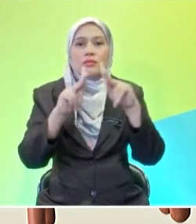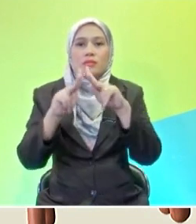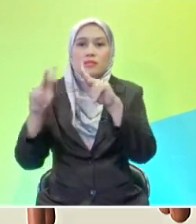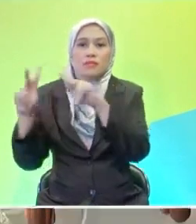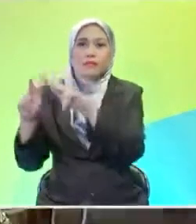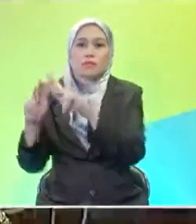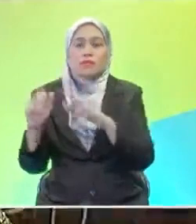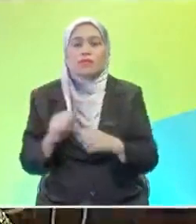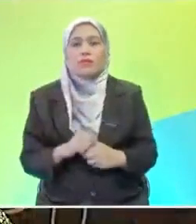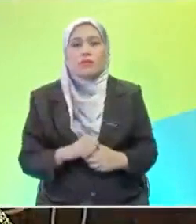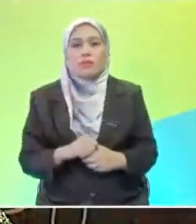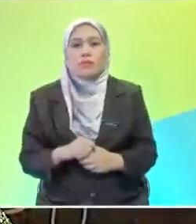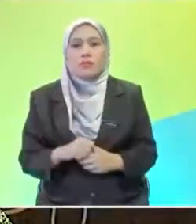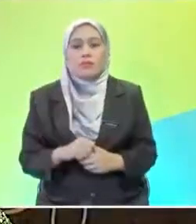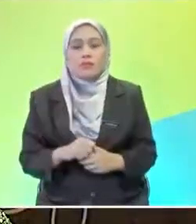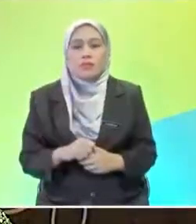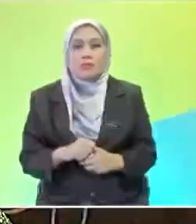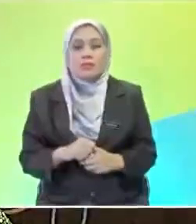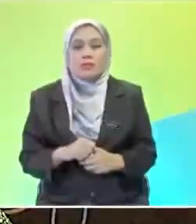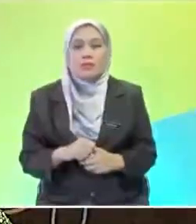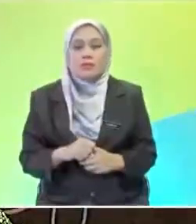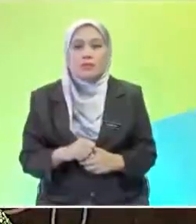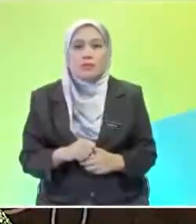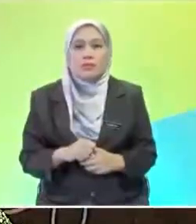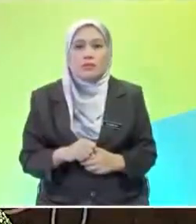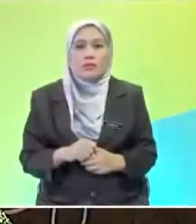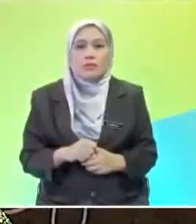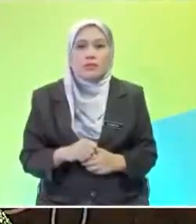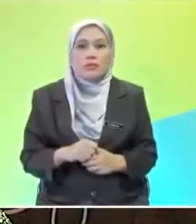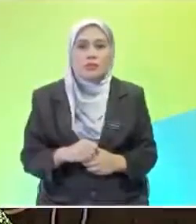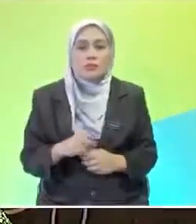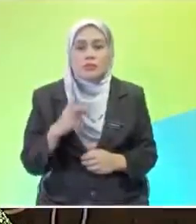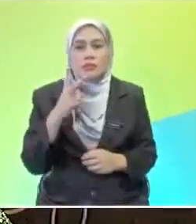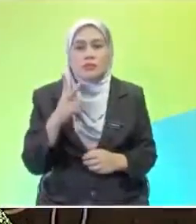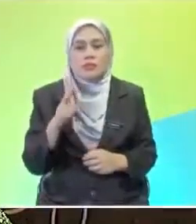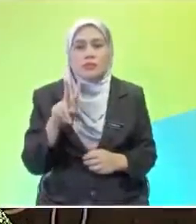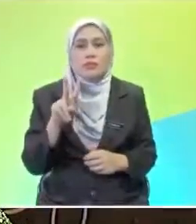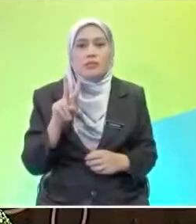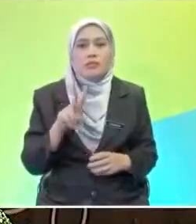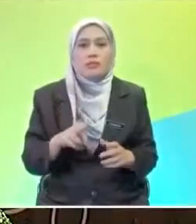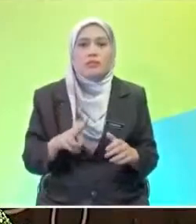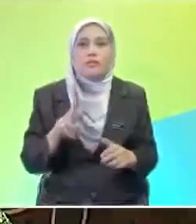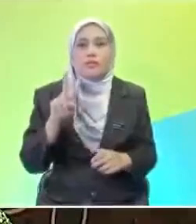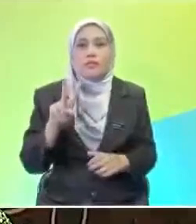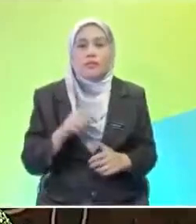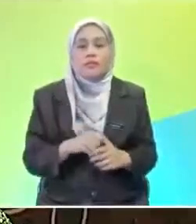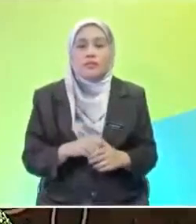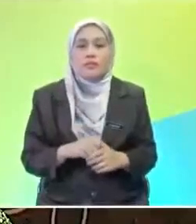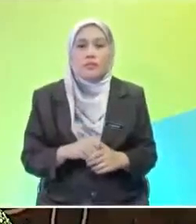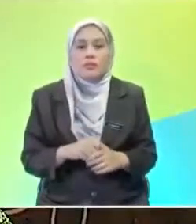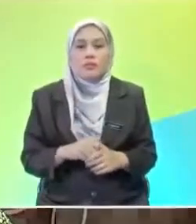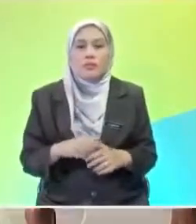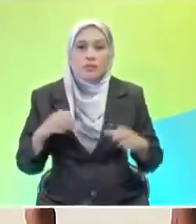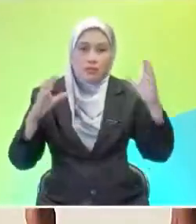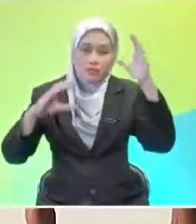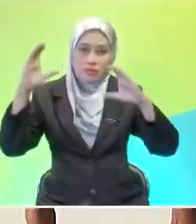maklumat penting. Okey, dia cuma pengenalan saja. Sekarang kita tengok perenggan seterusnya. Okey. Pelancong